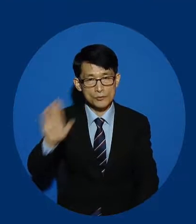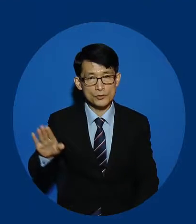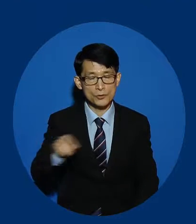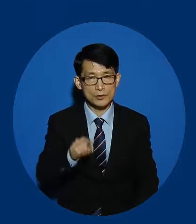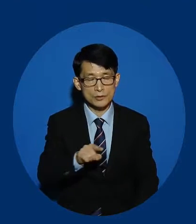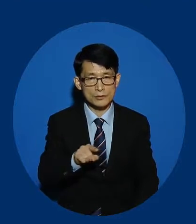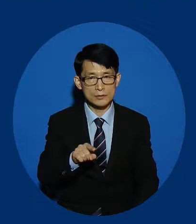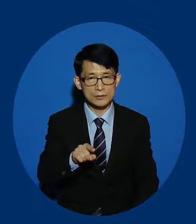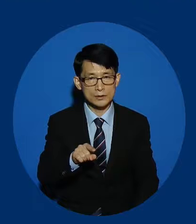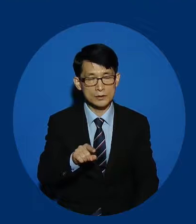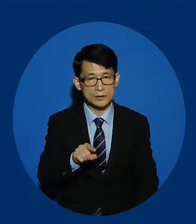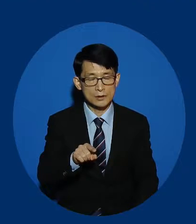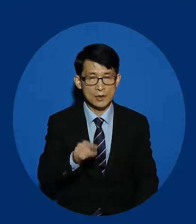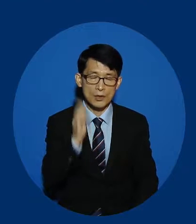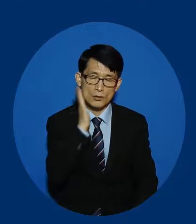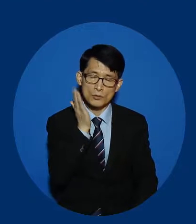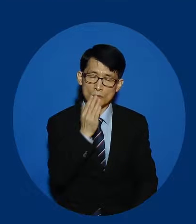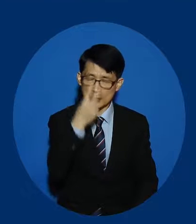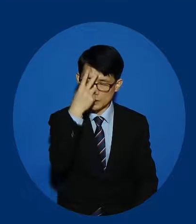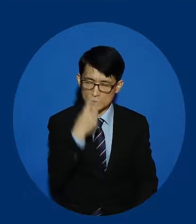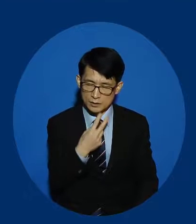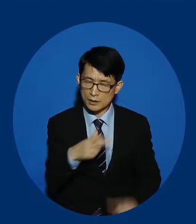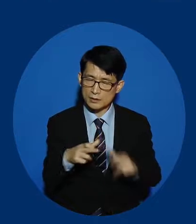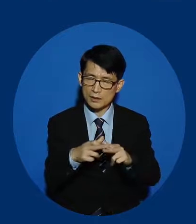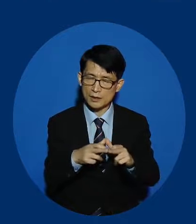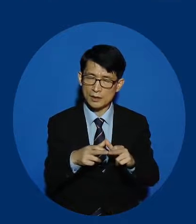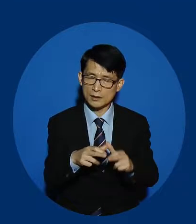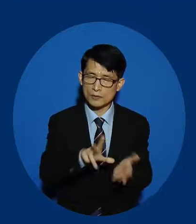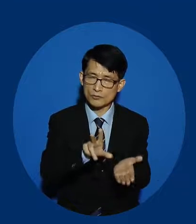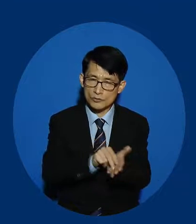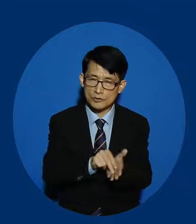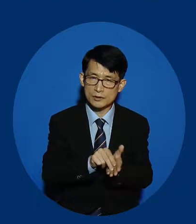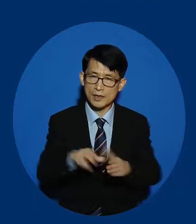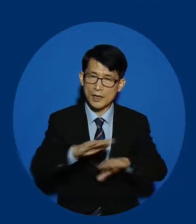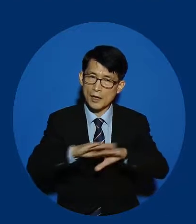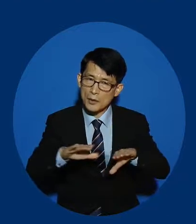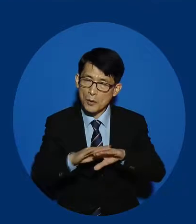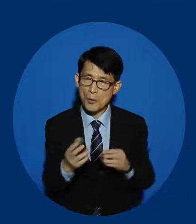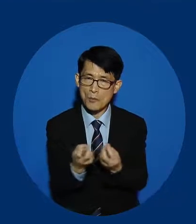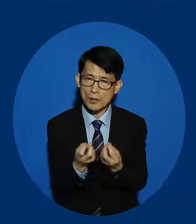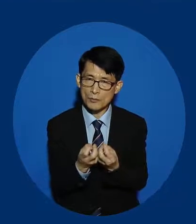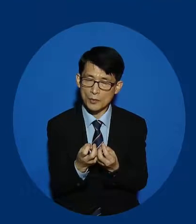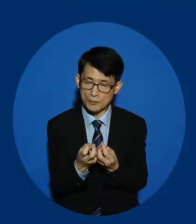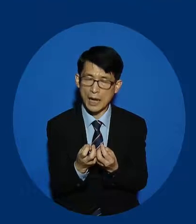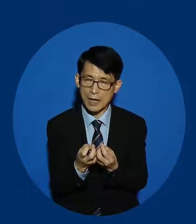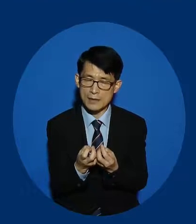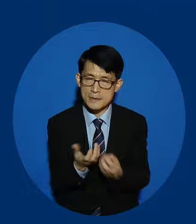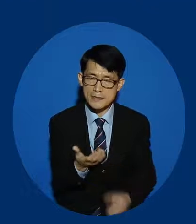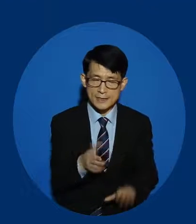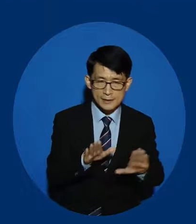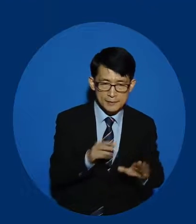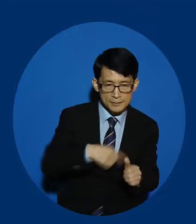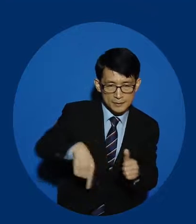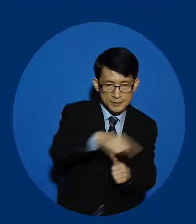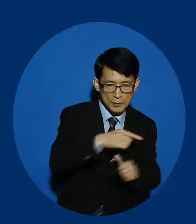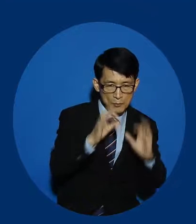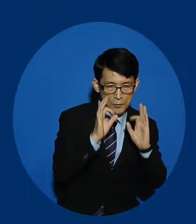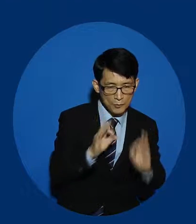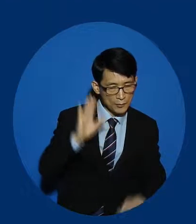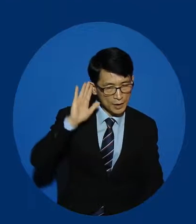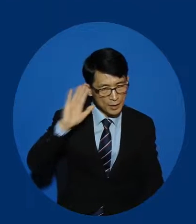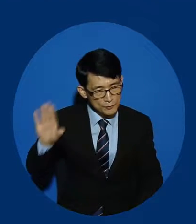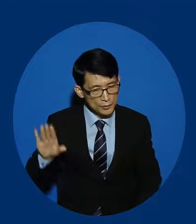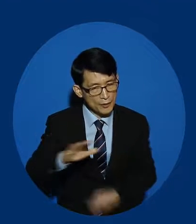어떻게 감각장애인들의 문제를 풀어가야 될지 바라본다면 굉장히 좋은 기회가 아닐까